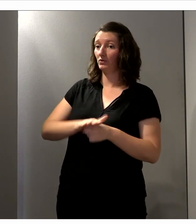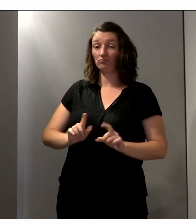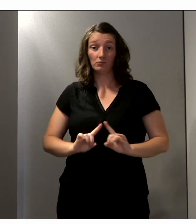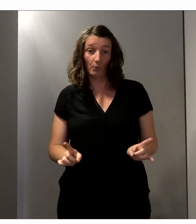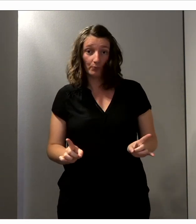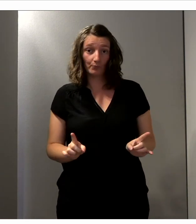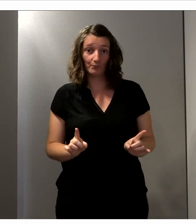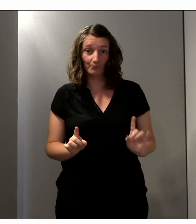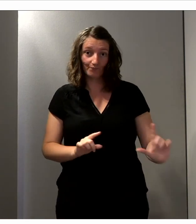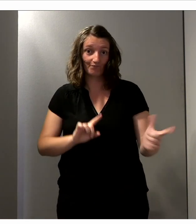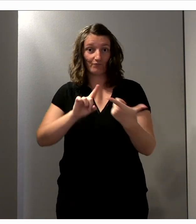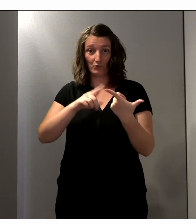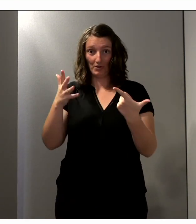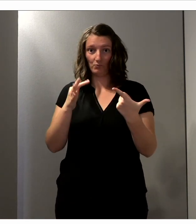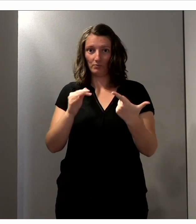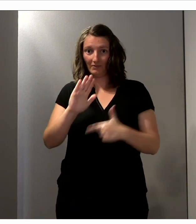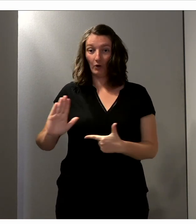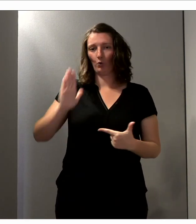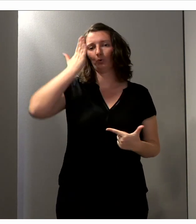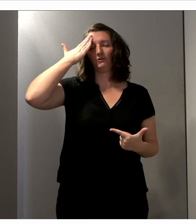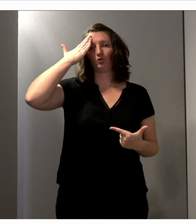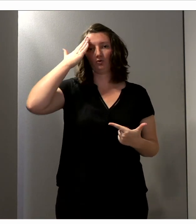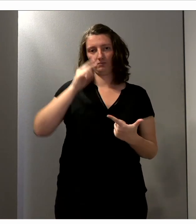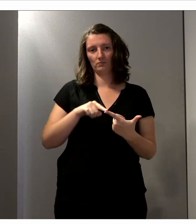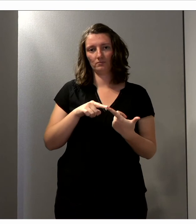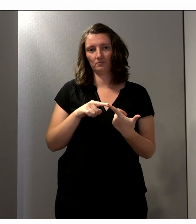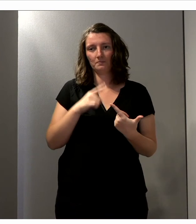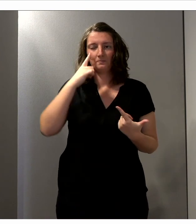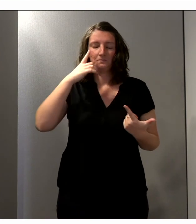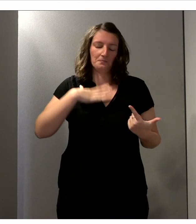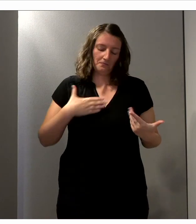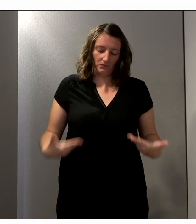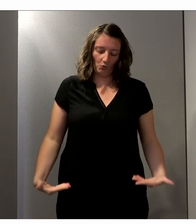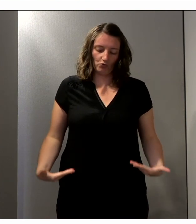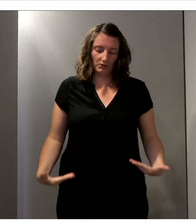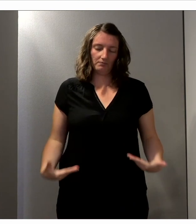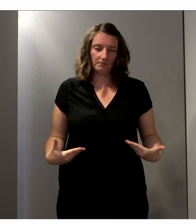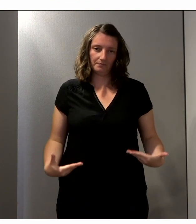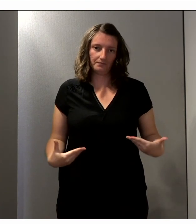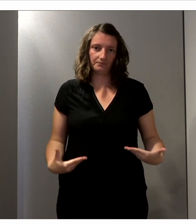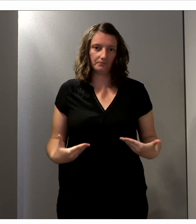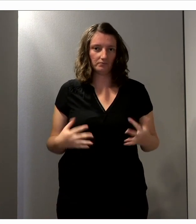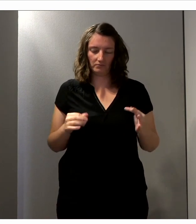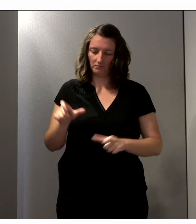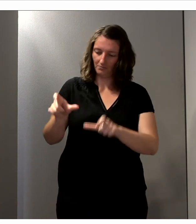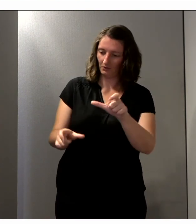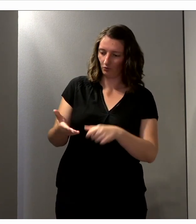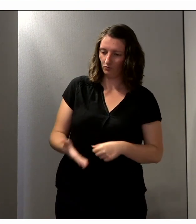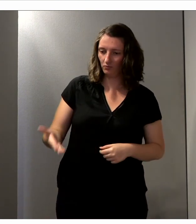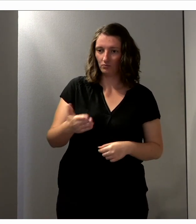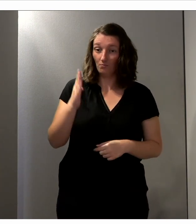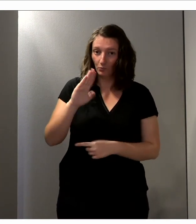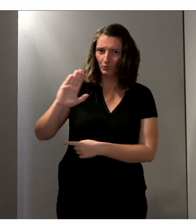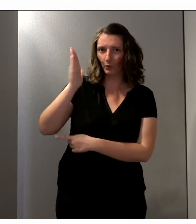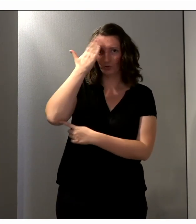La deuxième notion, c'est celle de la reconnaissance. Je crois qu'aujourd'hui, on est en capacité de répondre aux besoins de reconnaissance qu'on